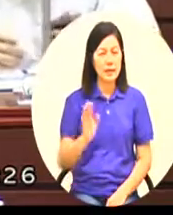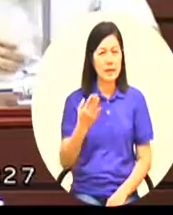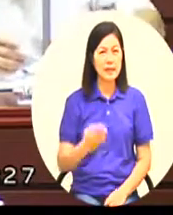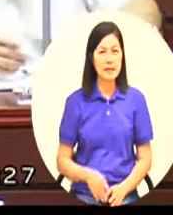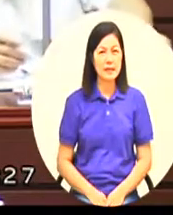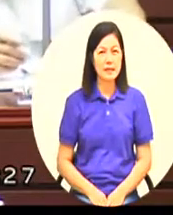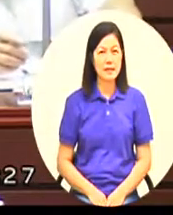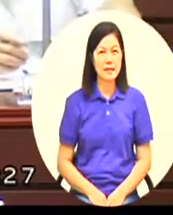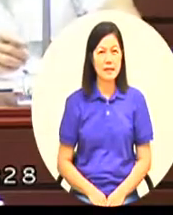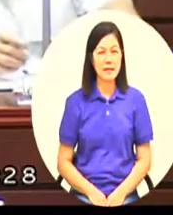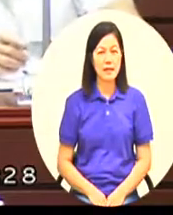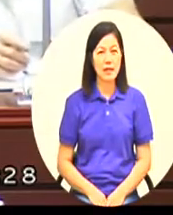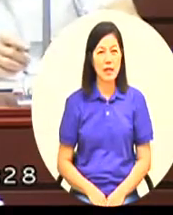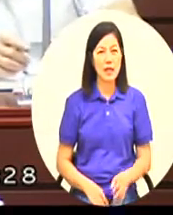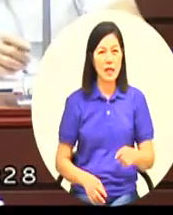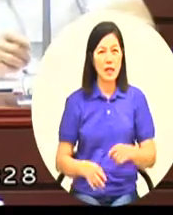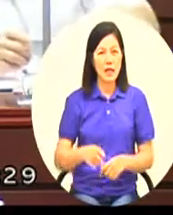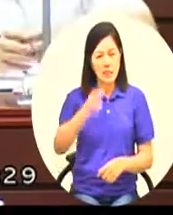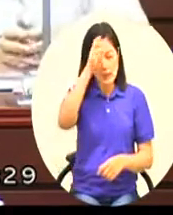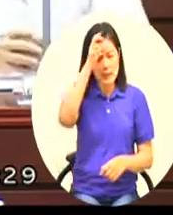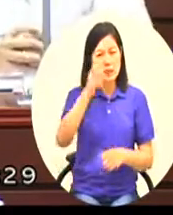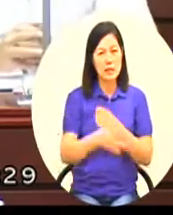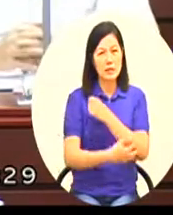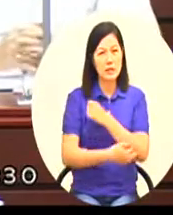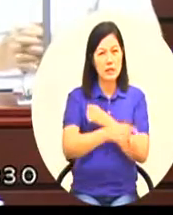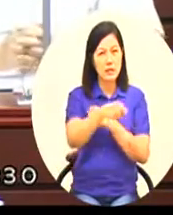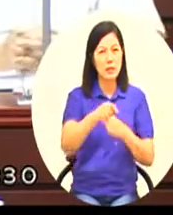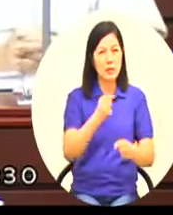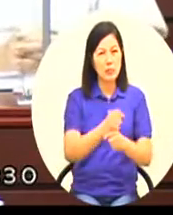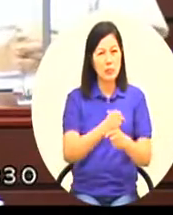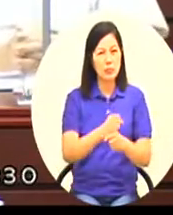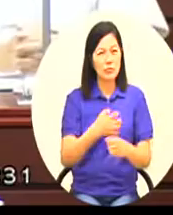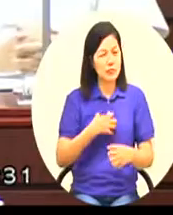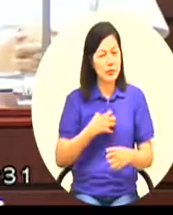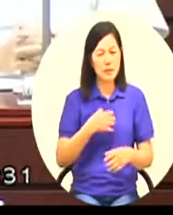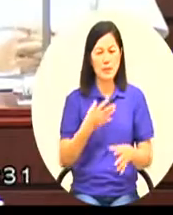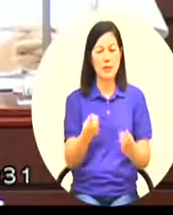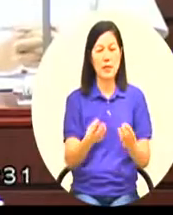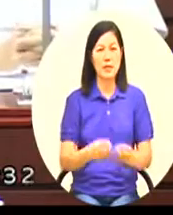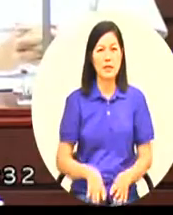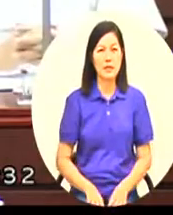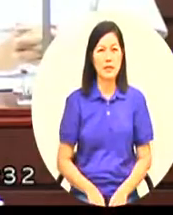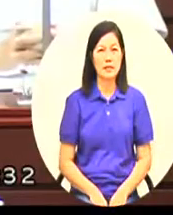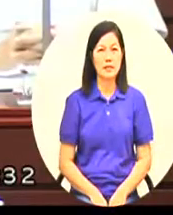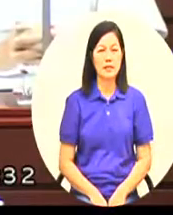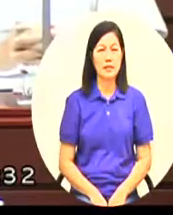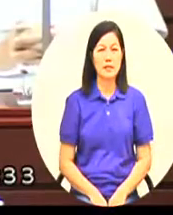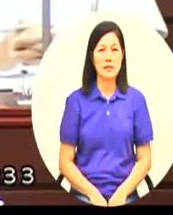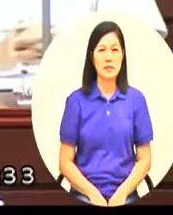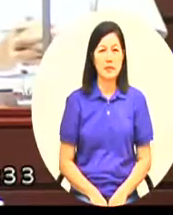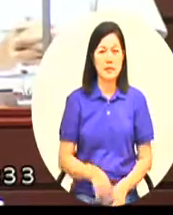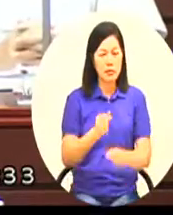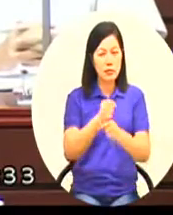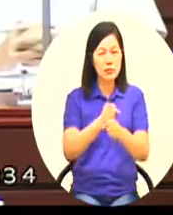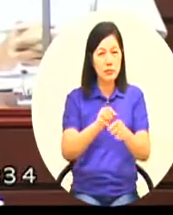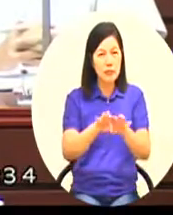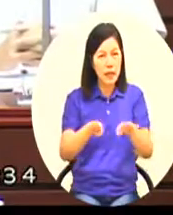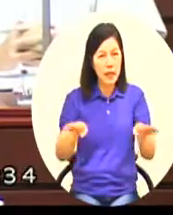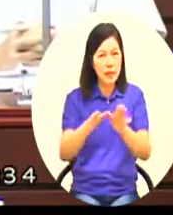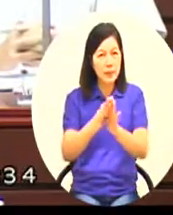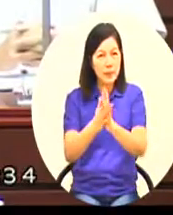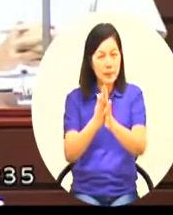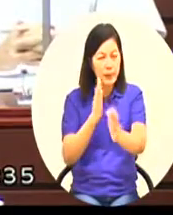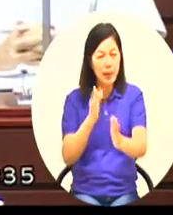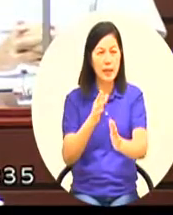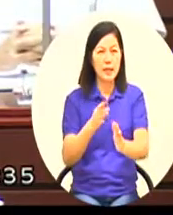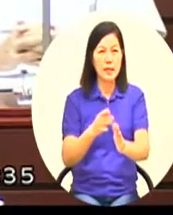做很危险的，也不是做很高难度的，绝对不是这样。而且我是用中奖的，而且勤务的安排绝对不会影响到整个治安